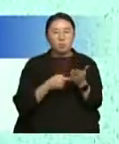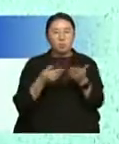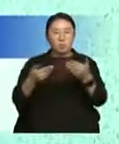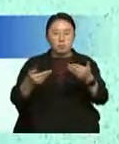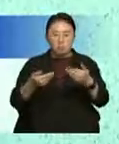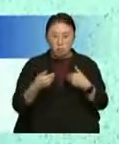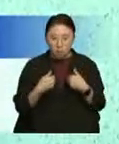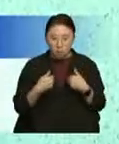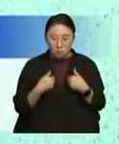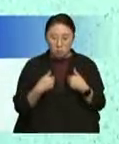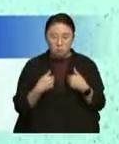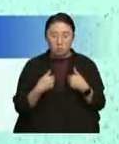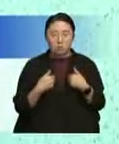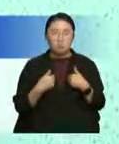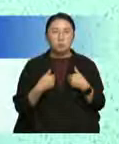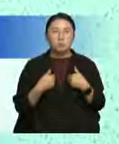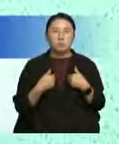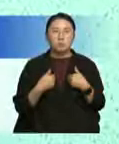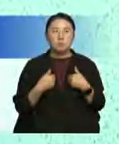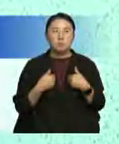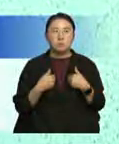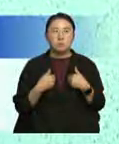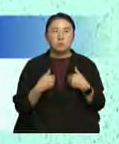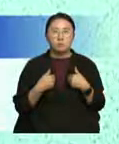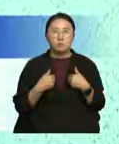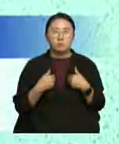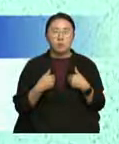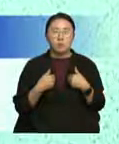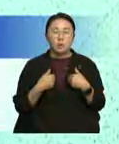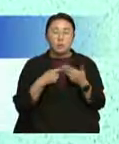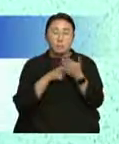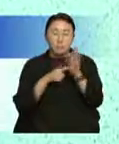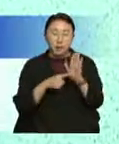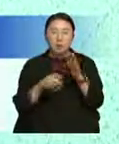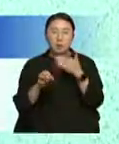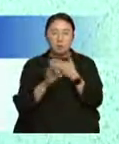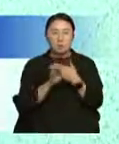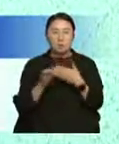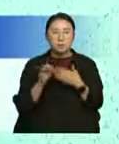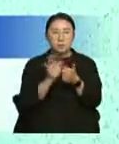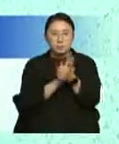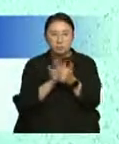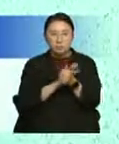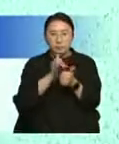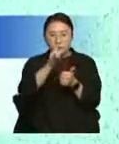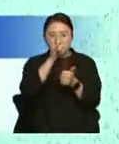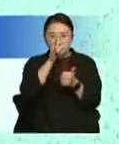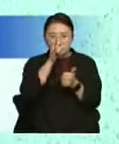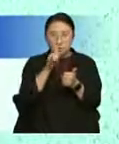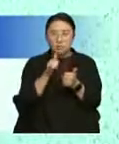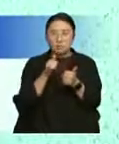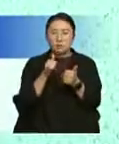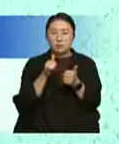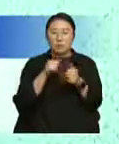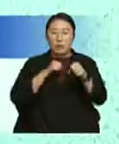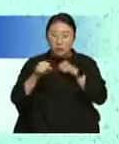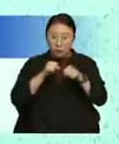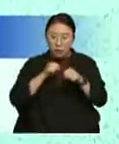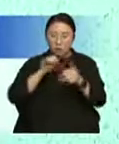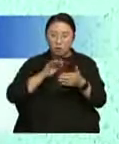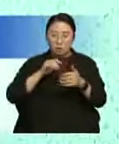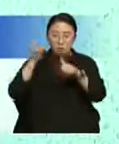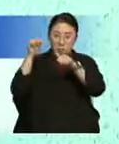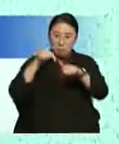이거는 그래도 좀 보상해주면서 공지를 해줬으면은 이런 혜택이 있으니까는 이렇게 하십시오